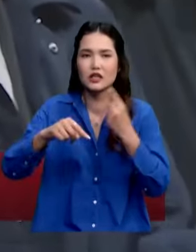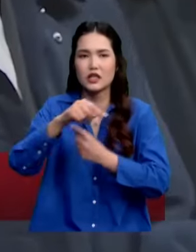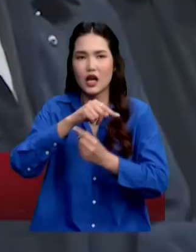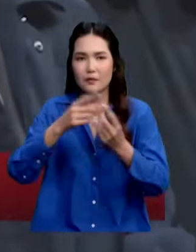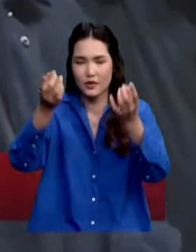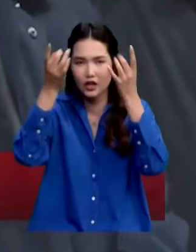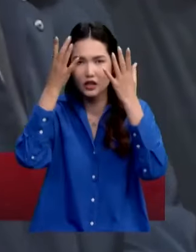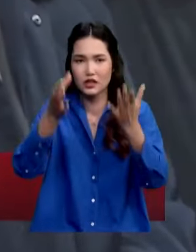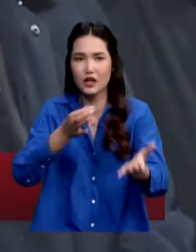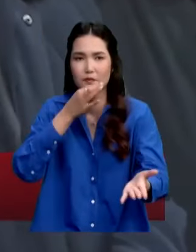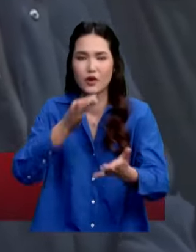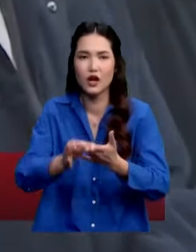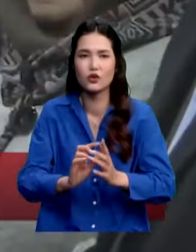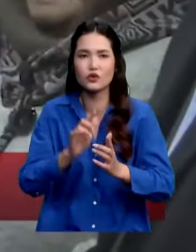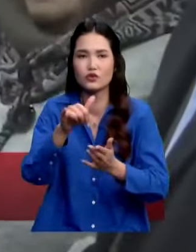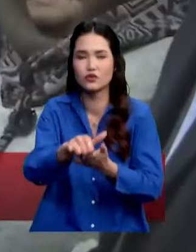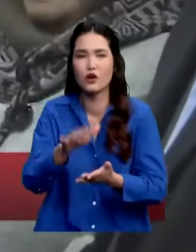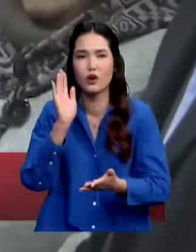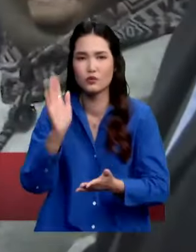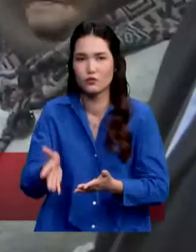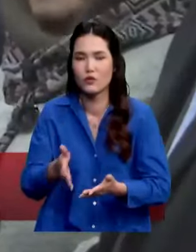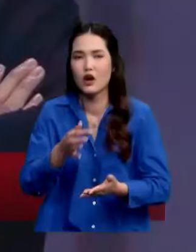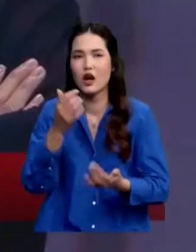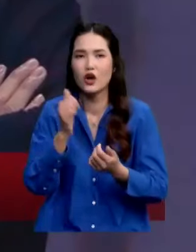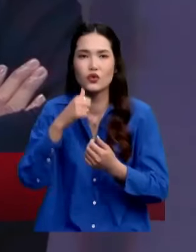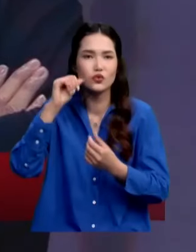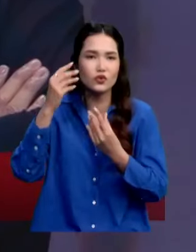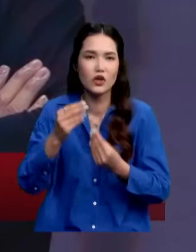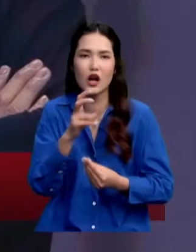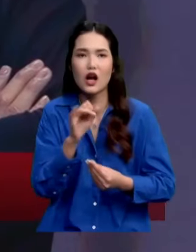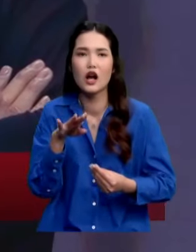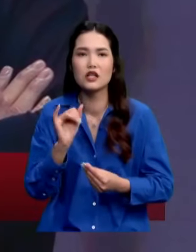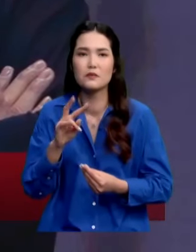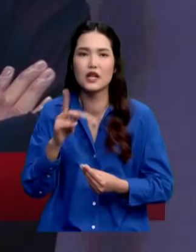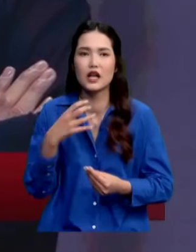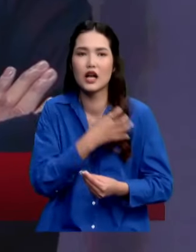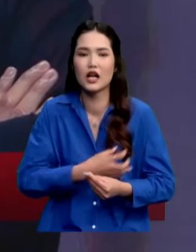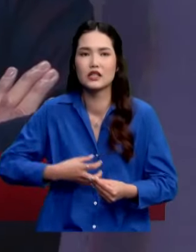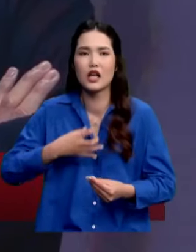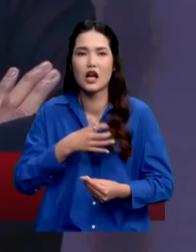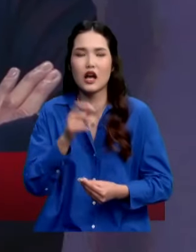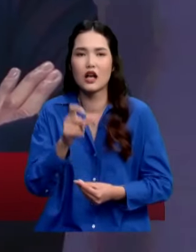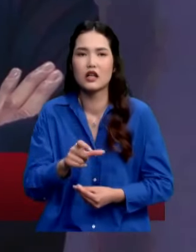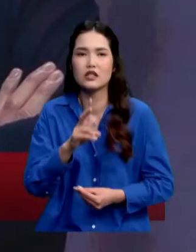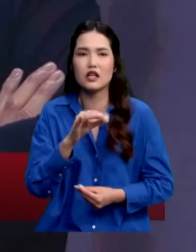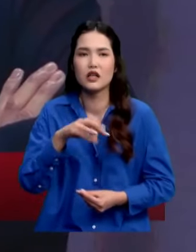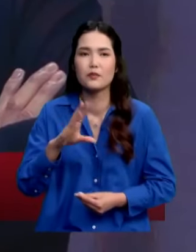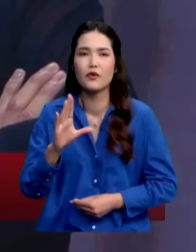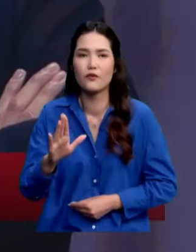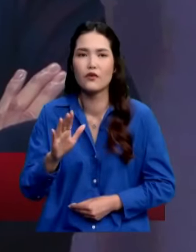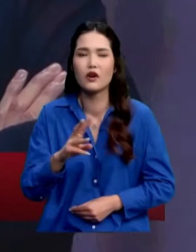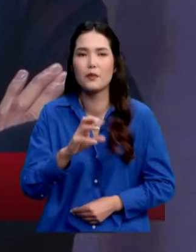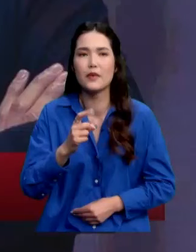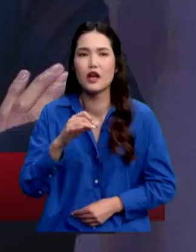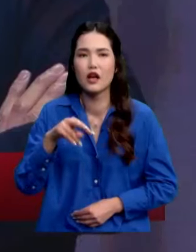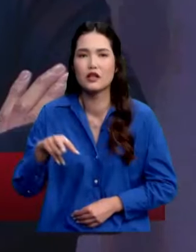де нақты жауапкершілік жүктелетінін жеткізді. Күні кеше Каспий.кз-тің негізін қалаушылар Вячеслав Ким мен Михаил